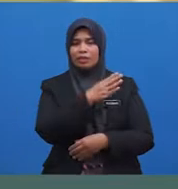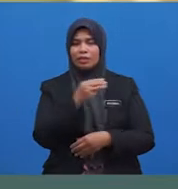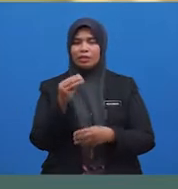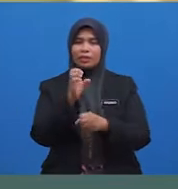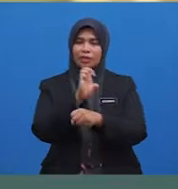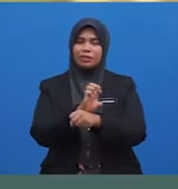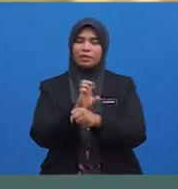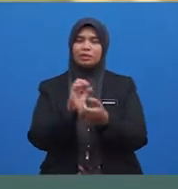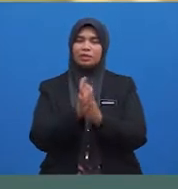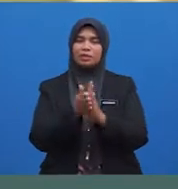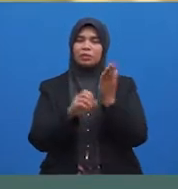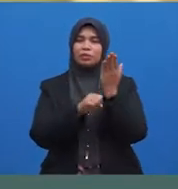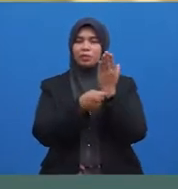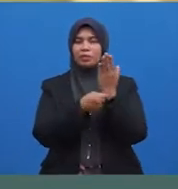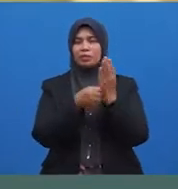sumber kekayaan negara kita.